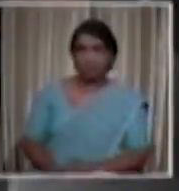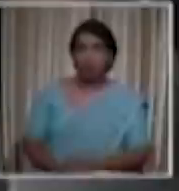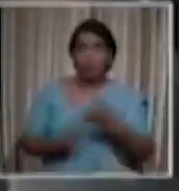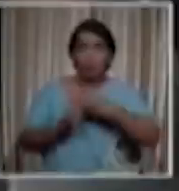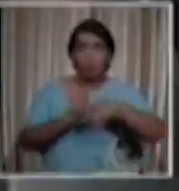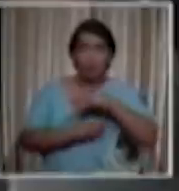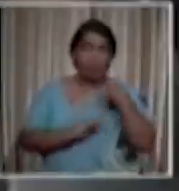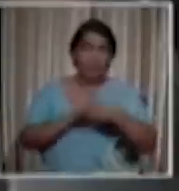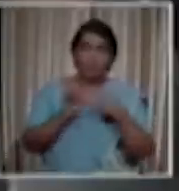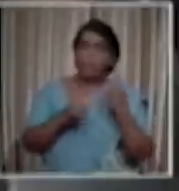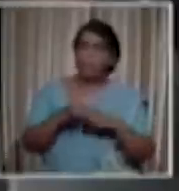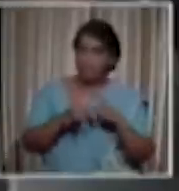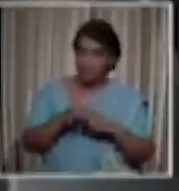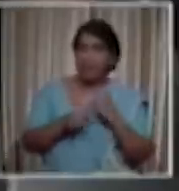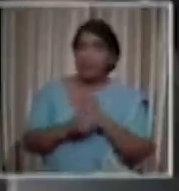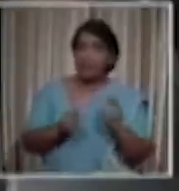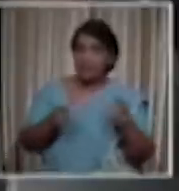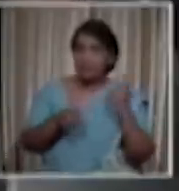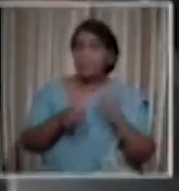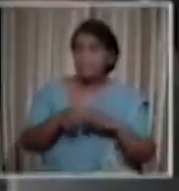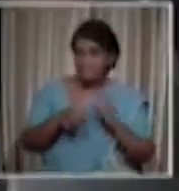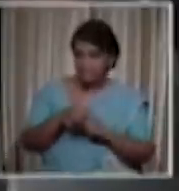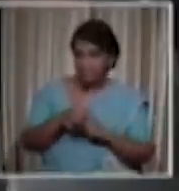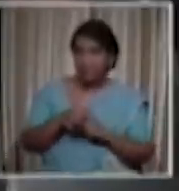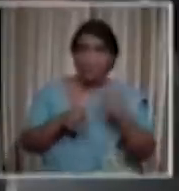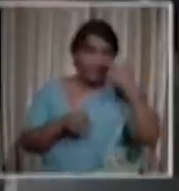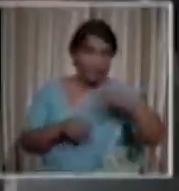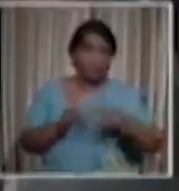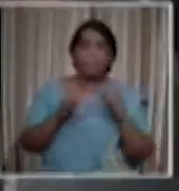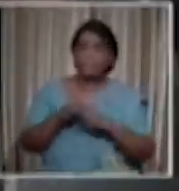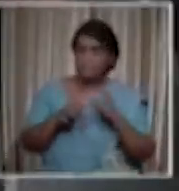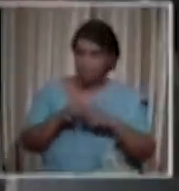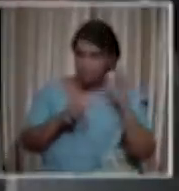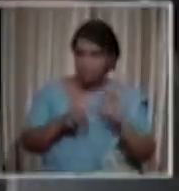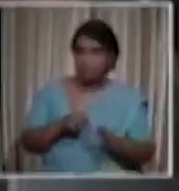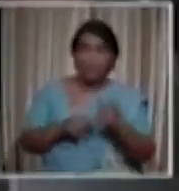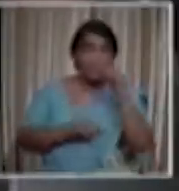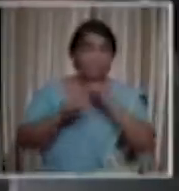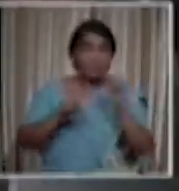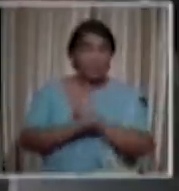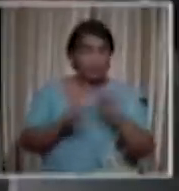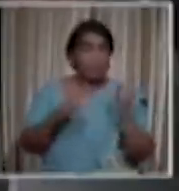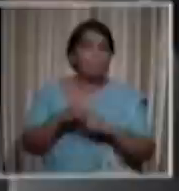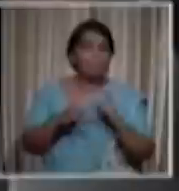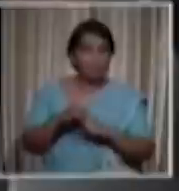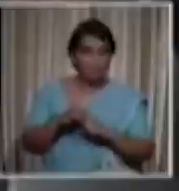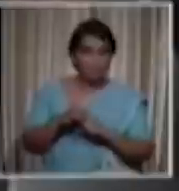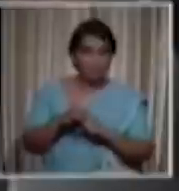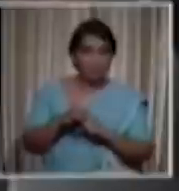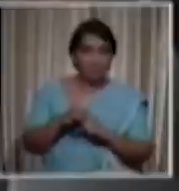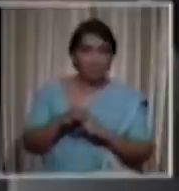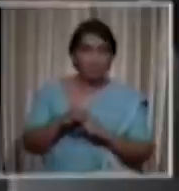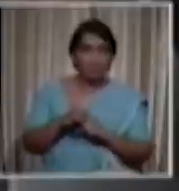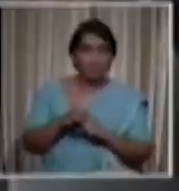ලංකාවේ ප්‍රශ්නයක් තිබුණා. ගෑස් ප්‍රශ්නයක් තිබුණා. තෙල් නැති ප්‍රශ්නයක් තිබුණා. බෙහෙත් නැති ප්‍රශ්නයක් තිබුණා. ගරු කතානායකතුමනි